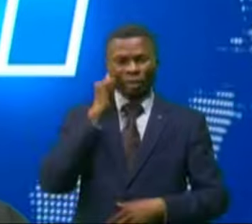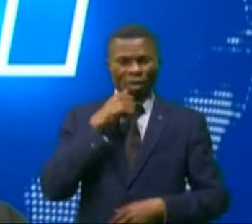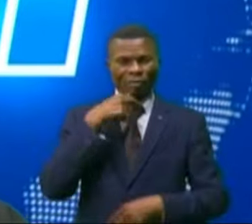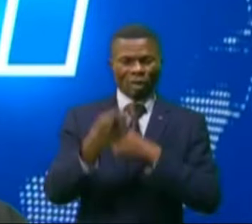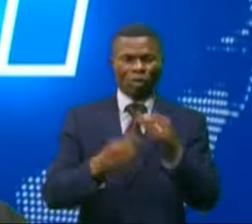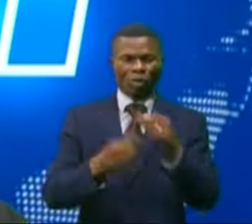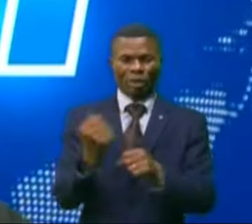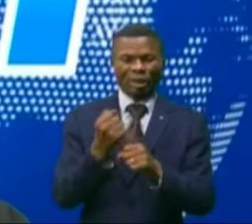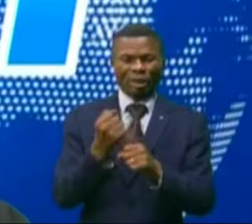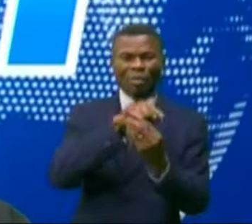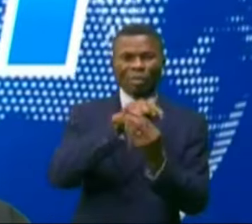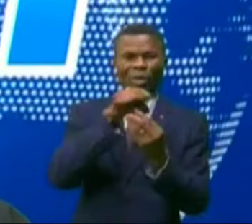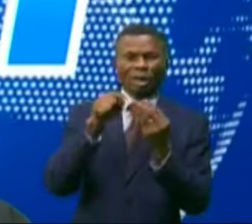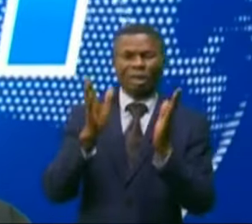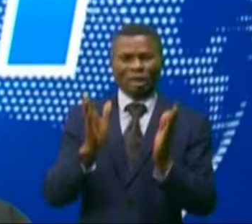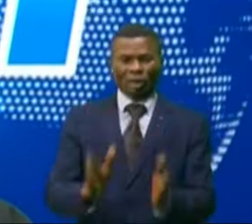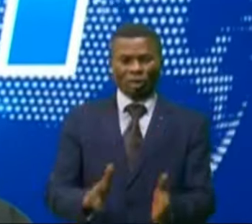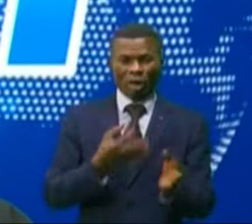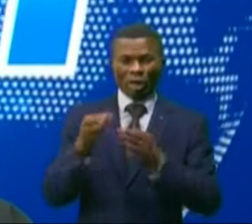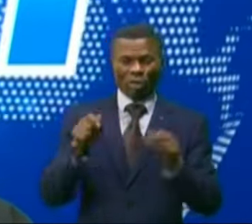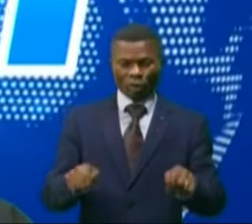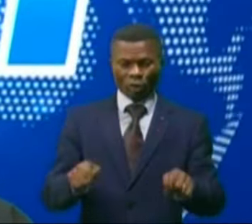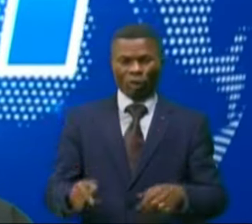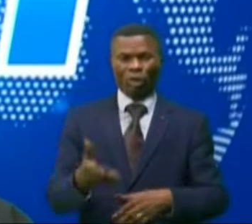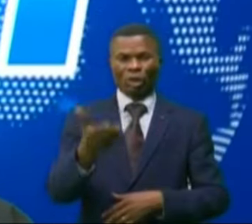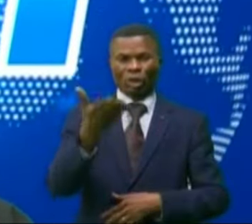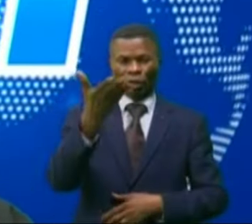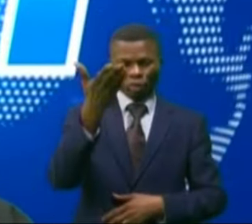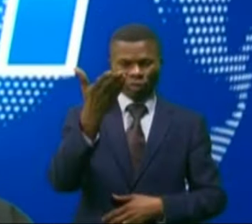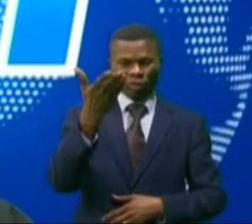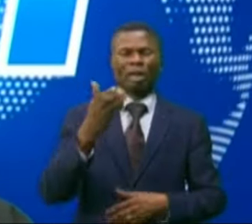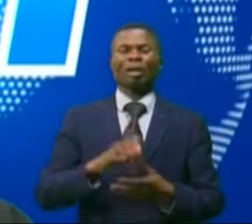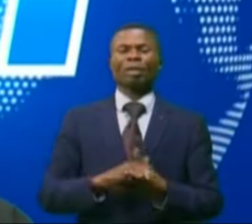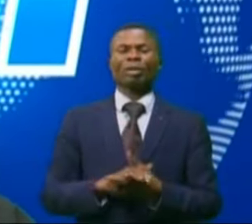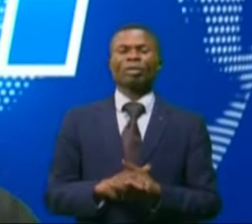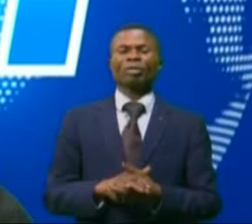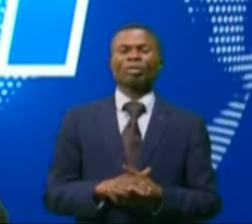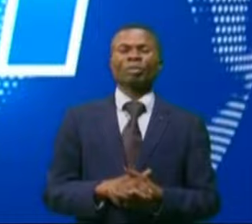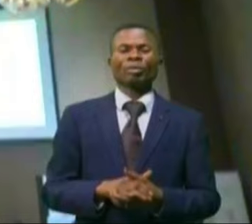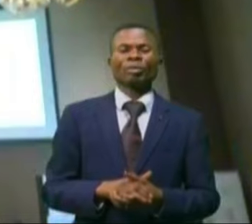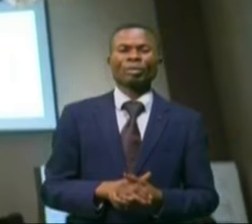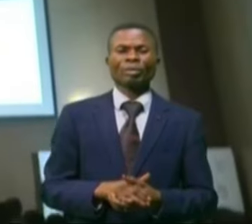profession comptable. D'autres explications à travers ses commentaires signés Cédric Eninambon.